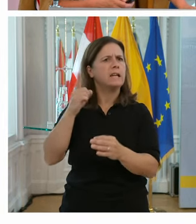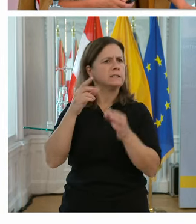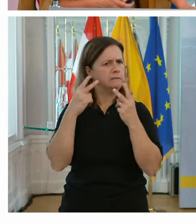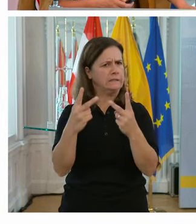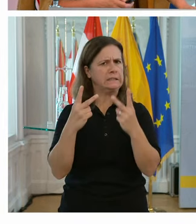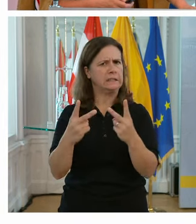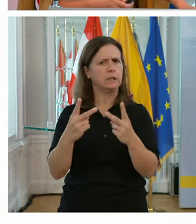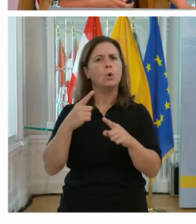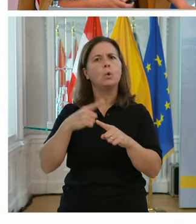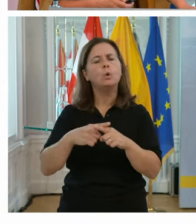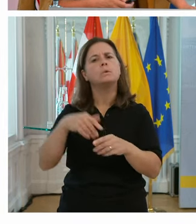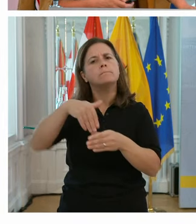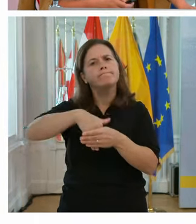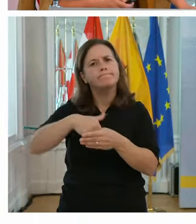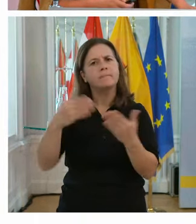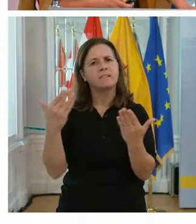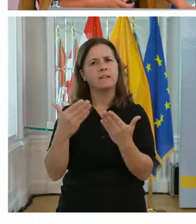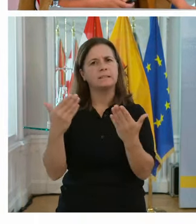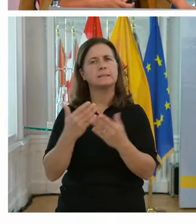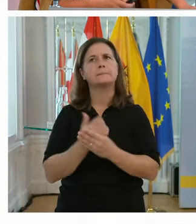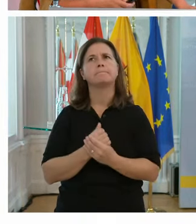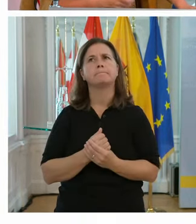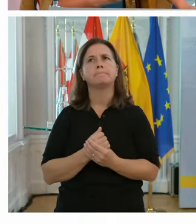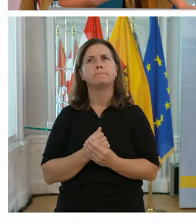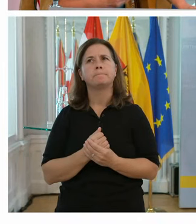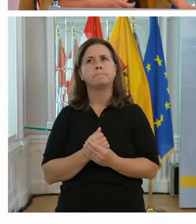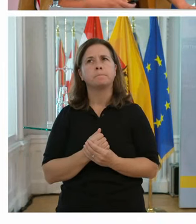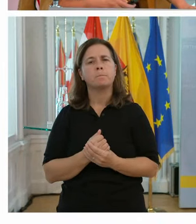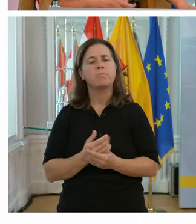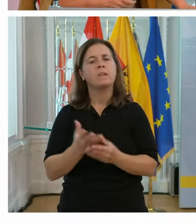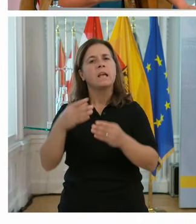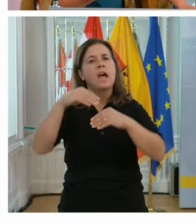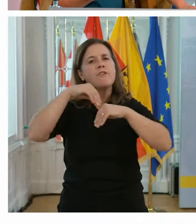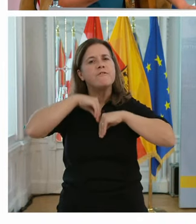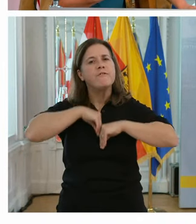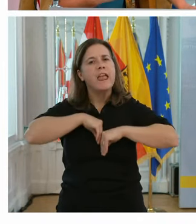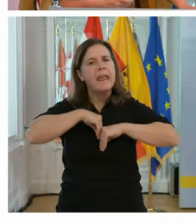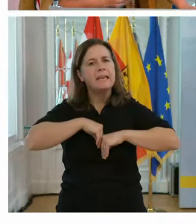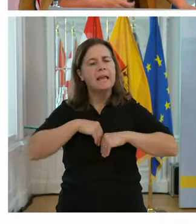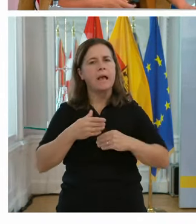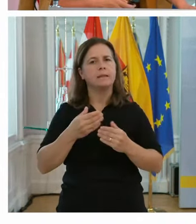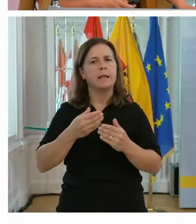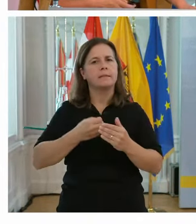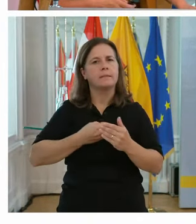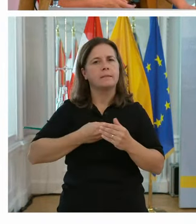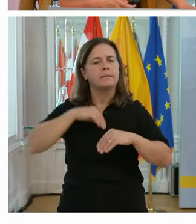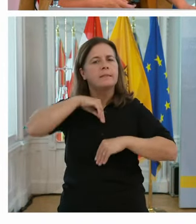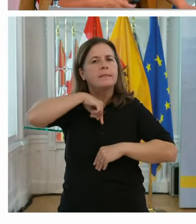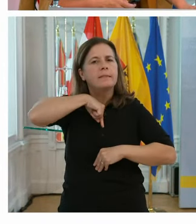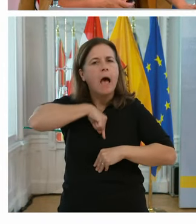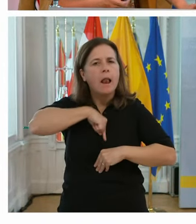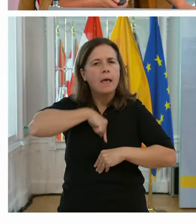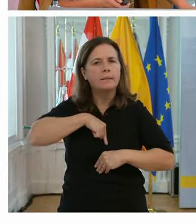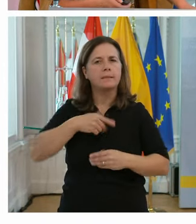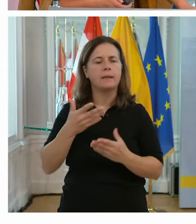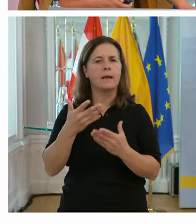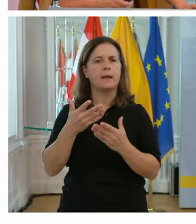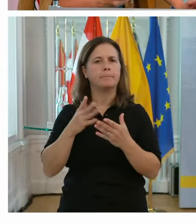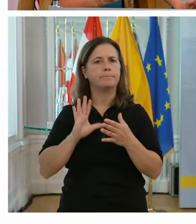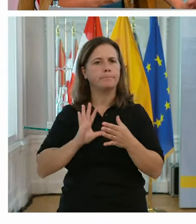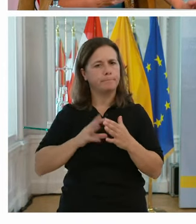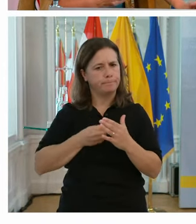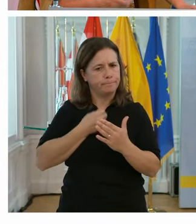Und es geht darum, die Fähigkeiten, die Talente zu